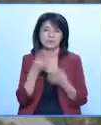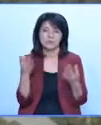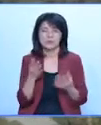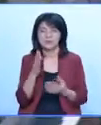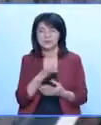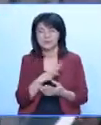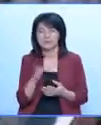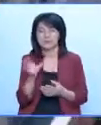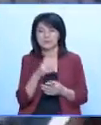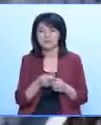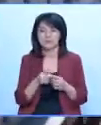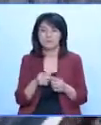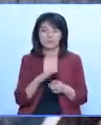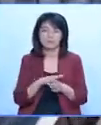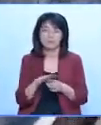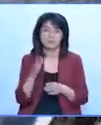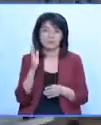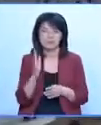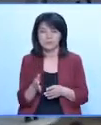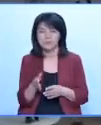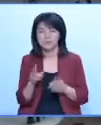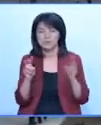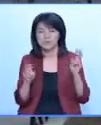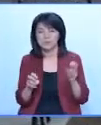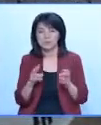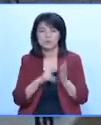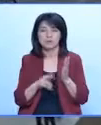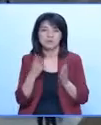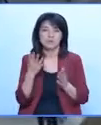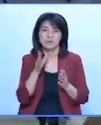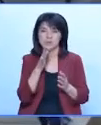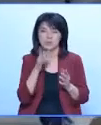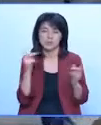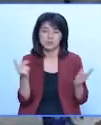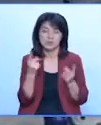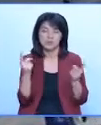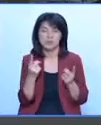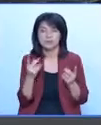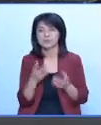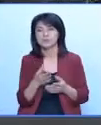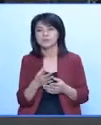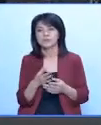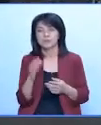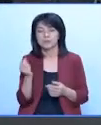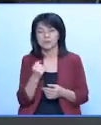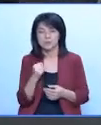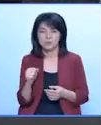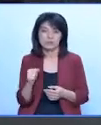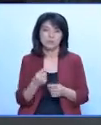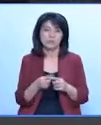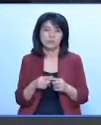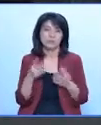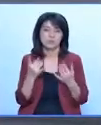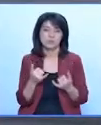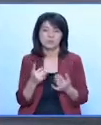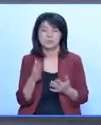жоспарланған. Олардың 30-ға жуығы жеңістің 75 жылдығына арналады. Айта кетерлігі, биыл Ертіс променад жобасы жалғасады. Жоба жаздың 15